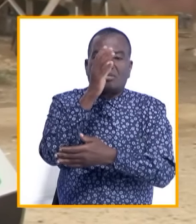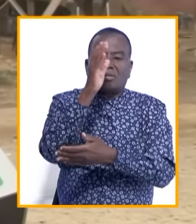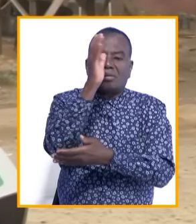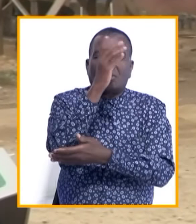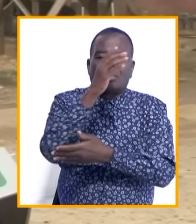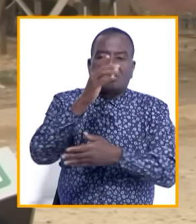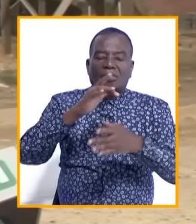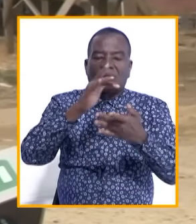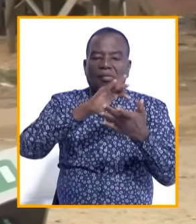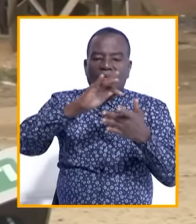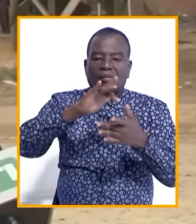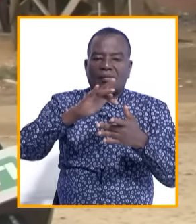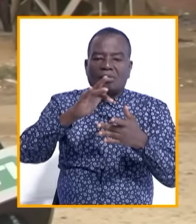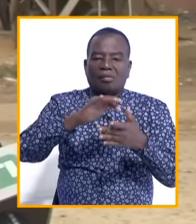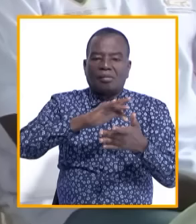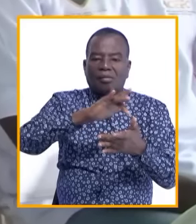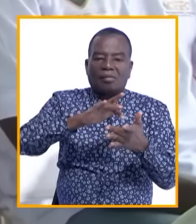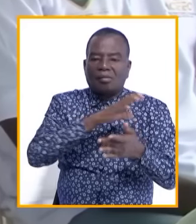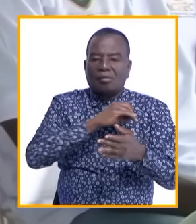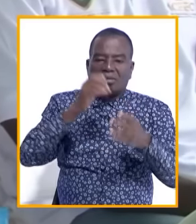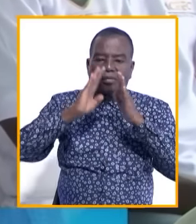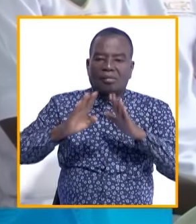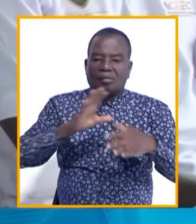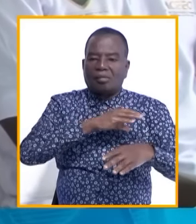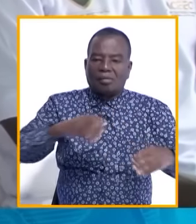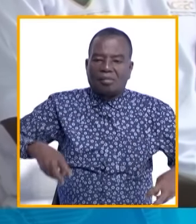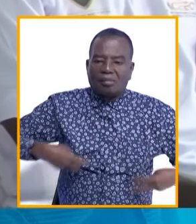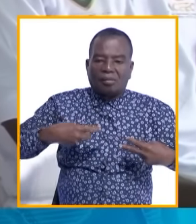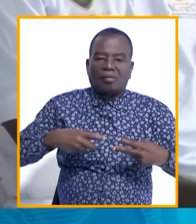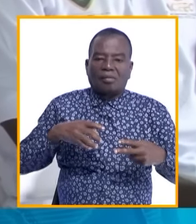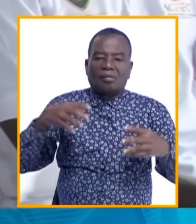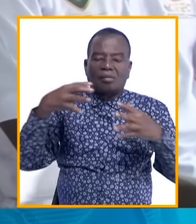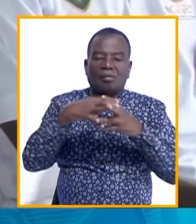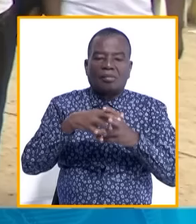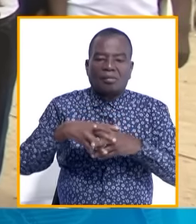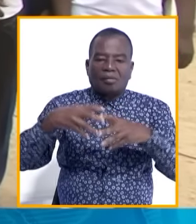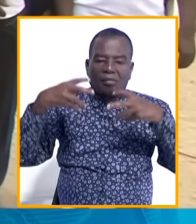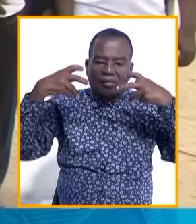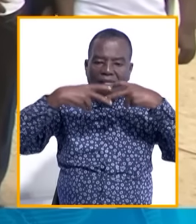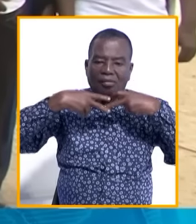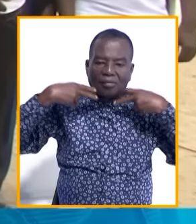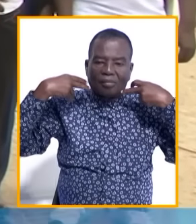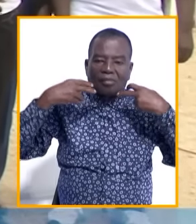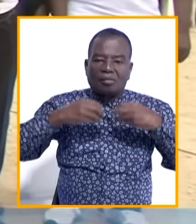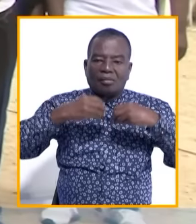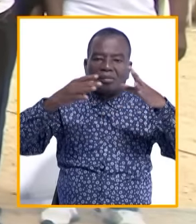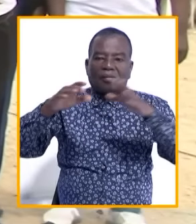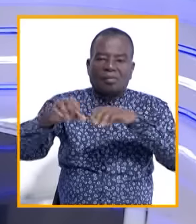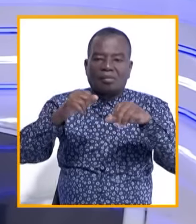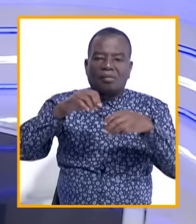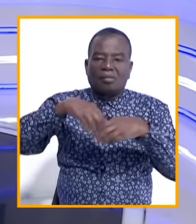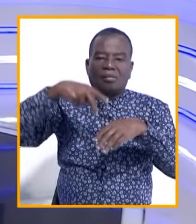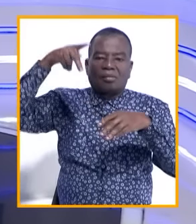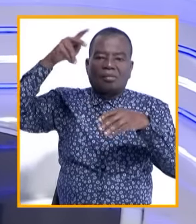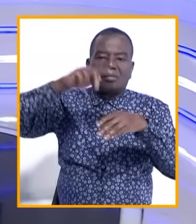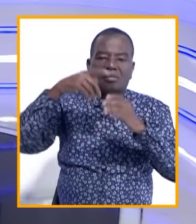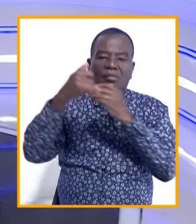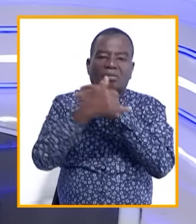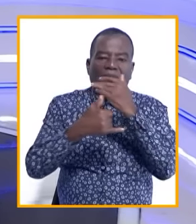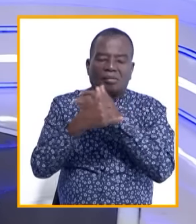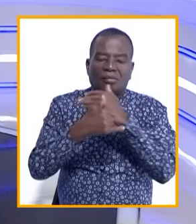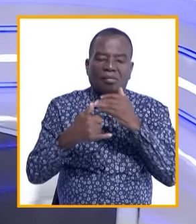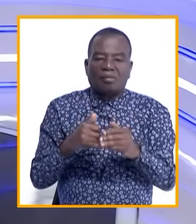sur le thème « L'arbre au cœur de la paix et de la vie ». Outre la commune de Cocody, l'Union des pasteurs entend étendre ses actions dans